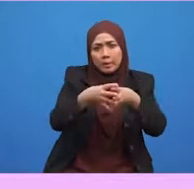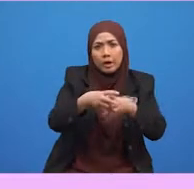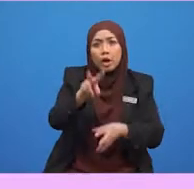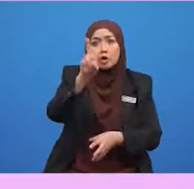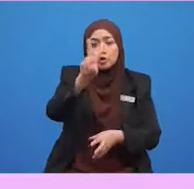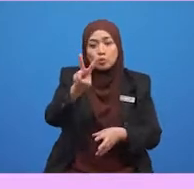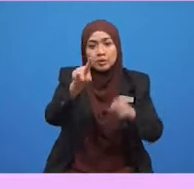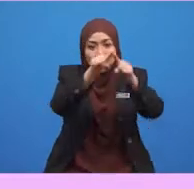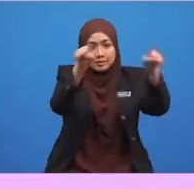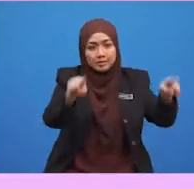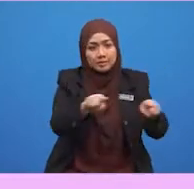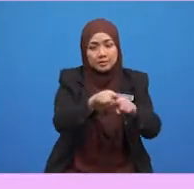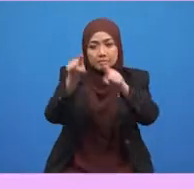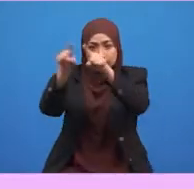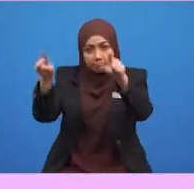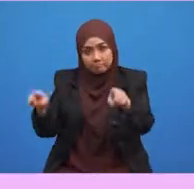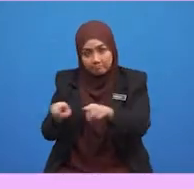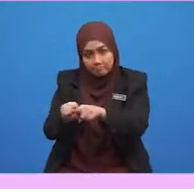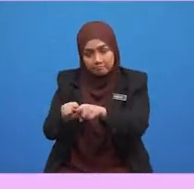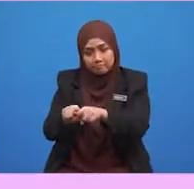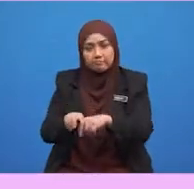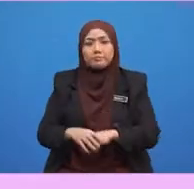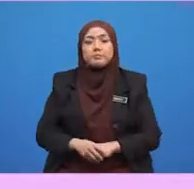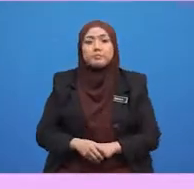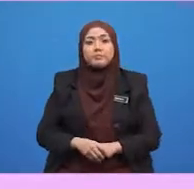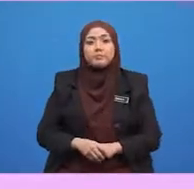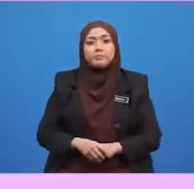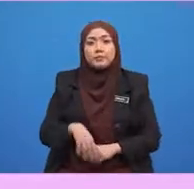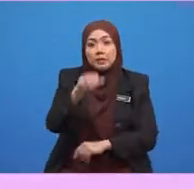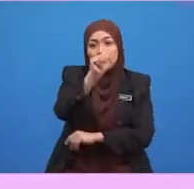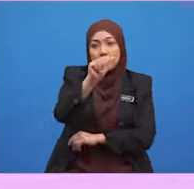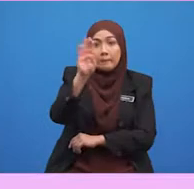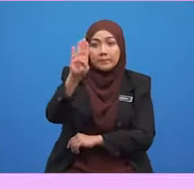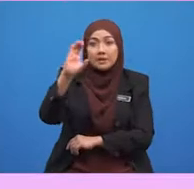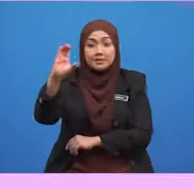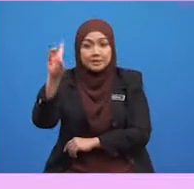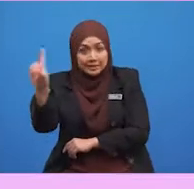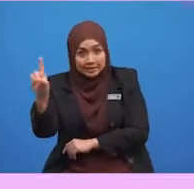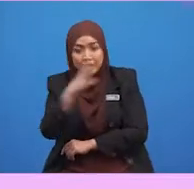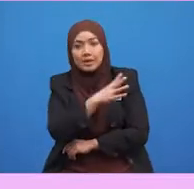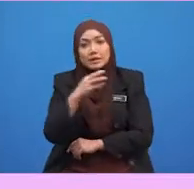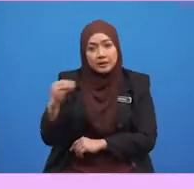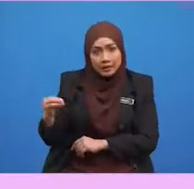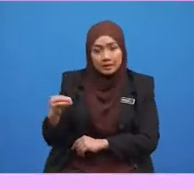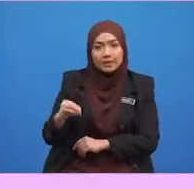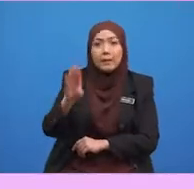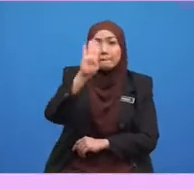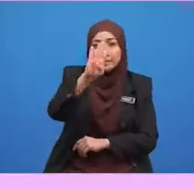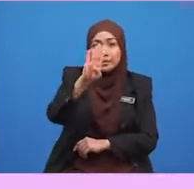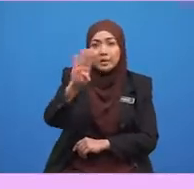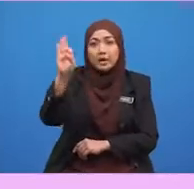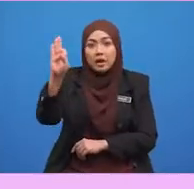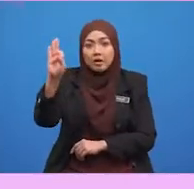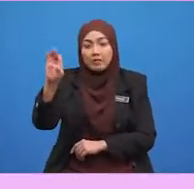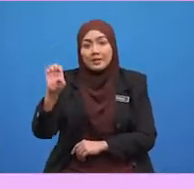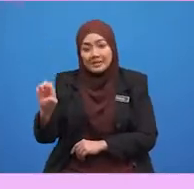dua segi empat tepat, iaitu segi empat ABCD dan